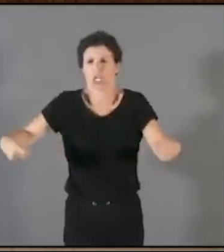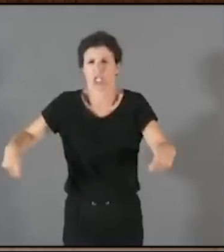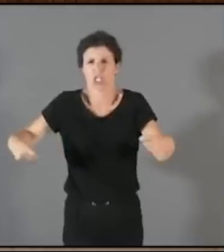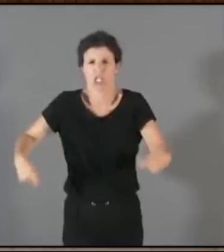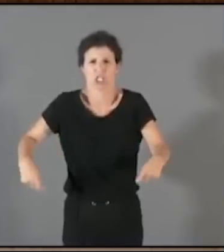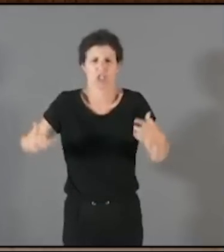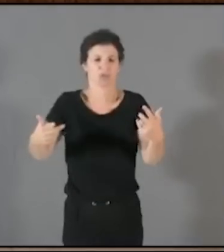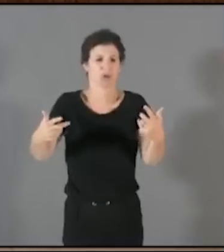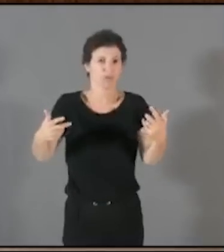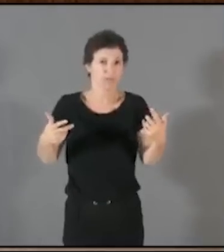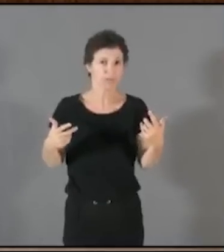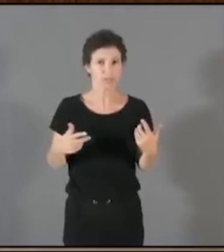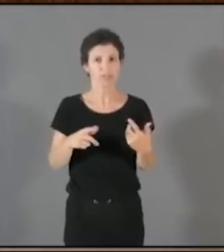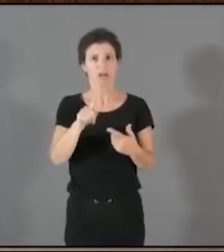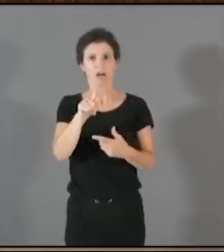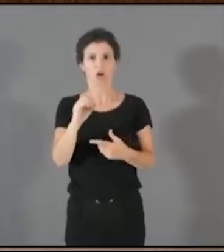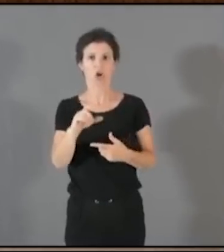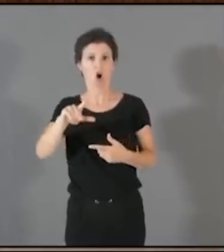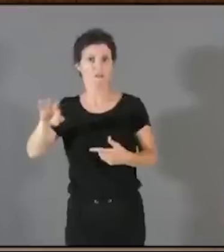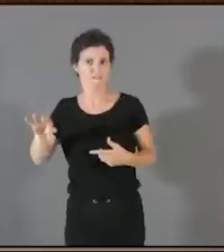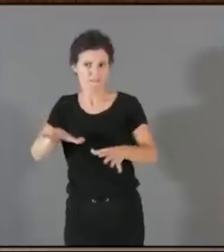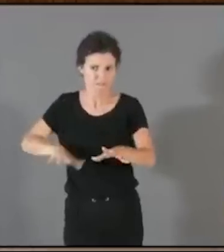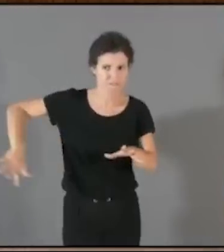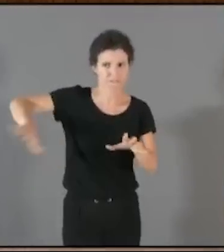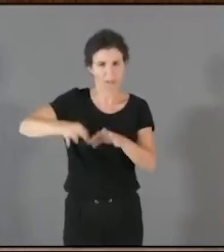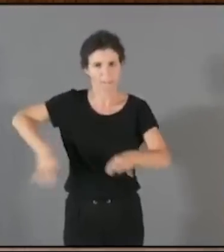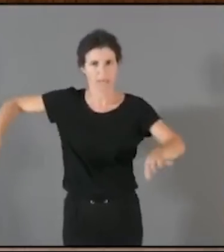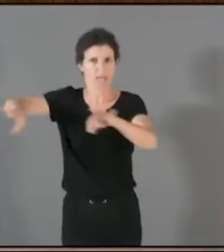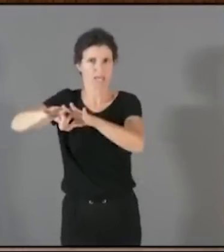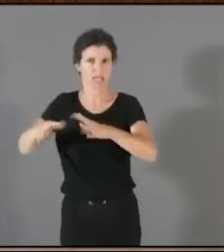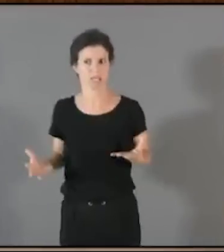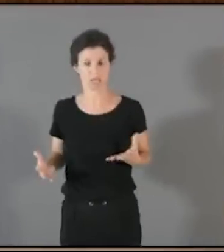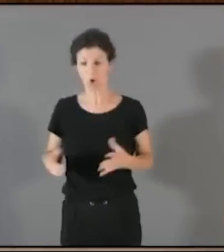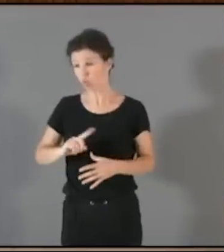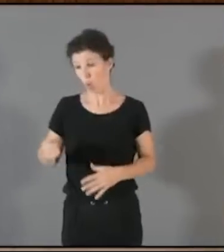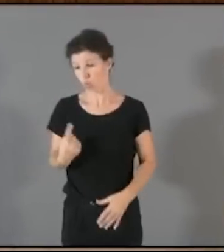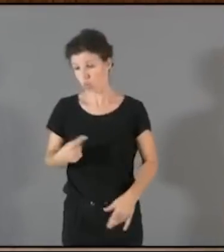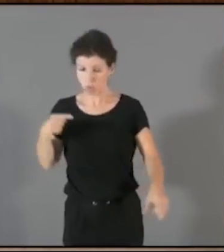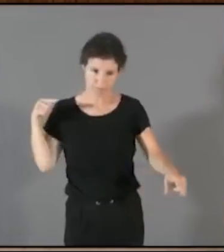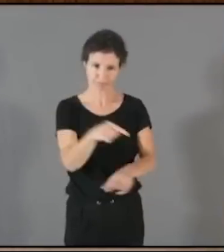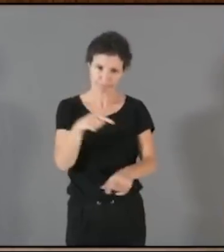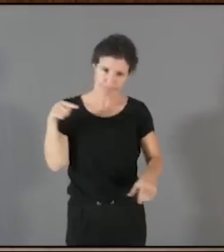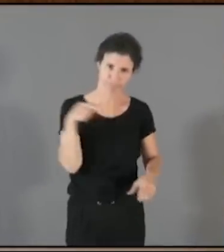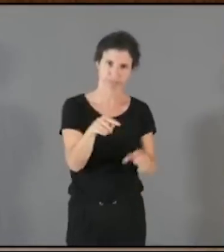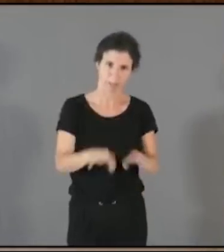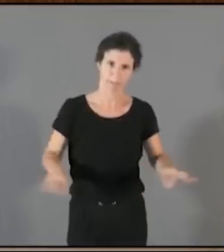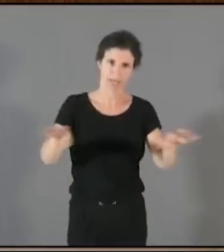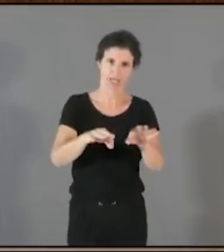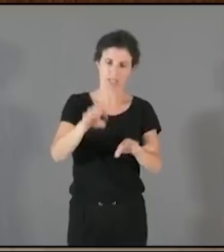prendre leur part. Non, c'est toujours vers les pays européens et la France en particulier que l'on vient